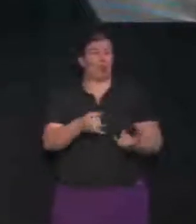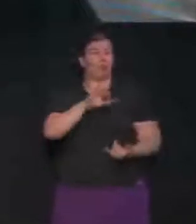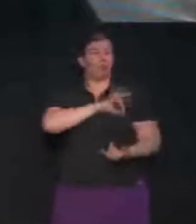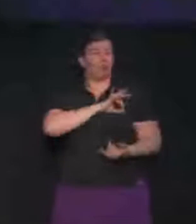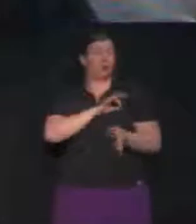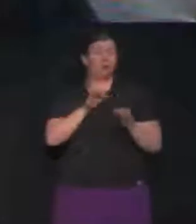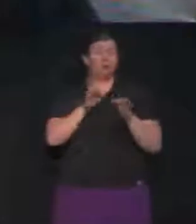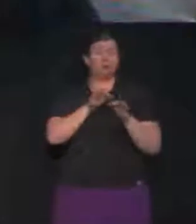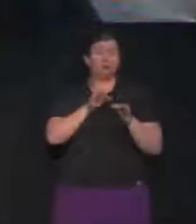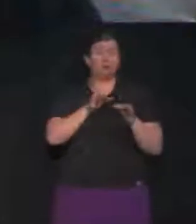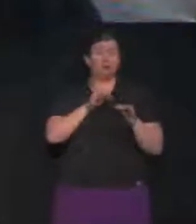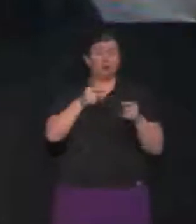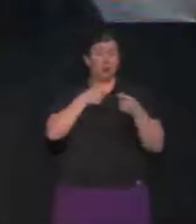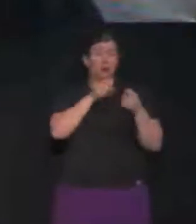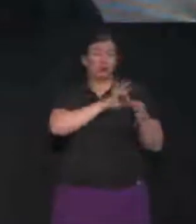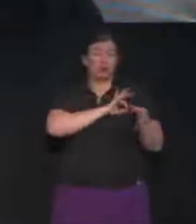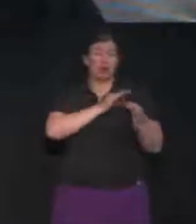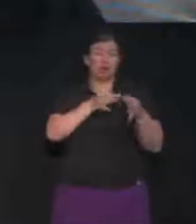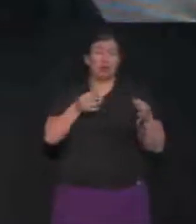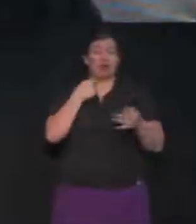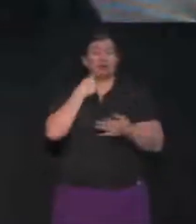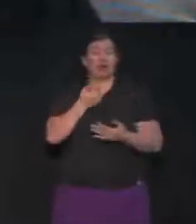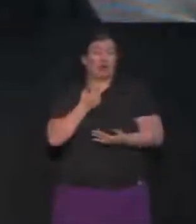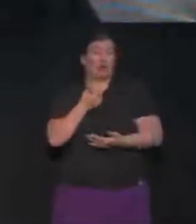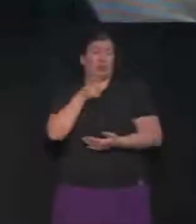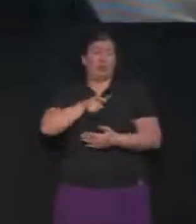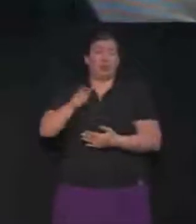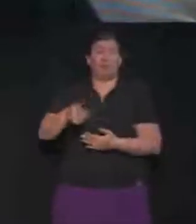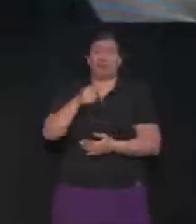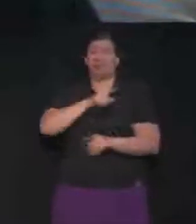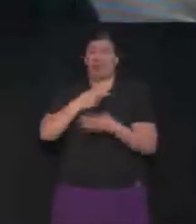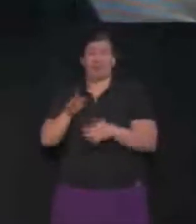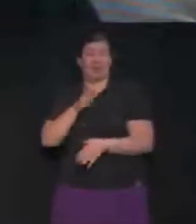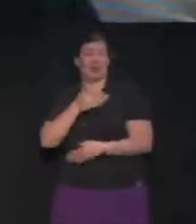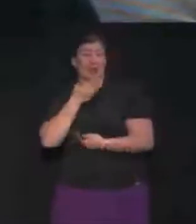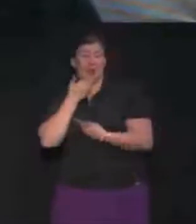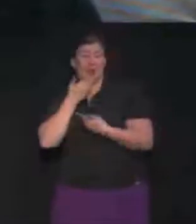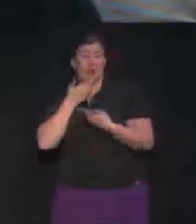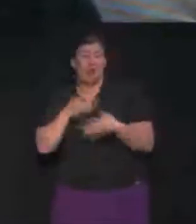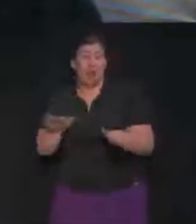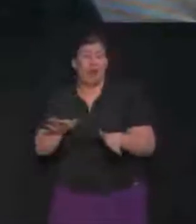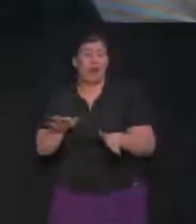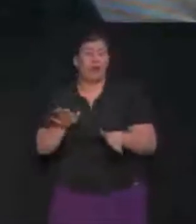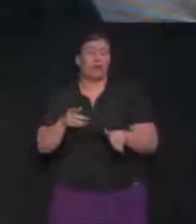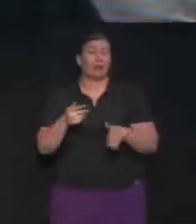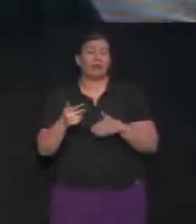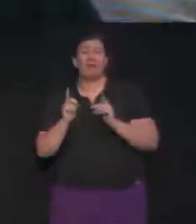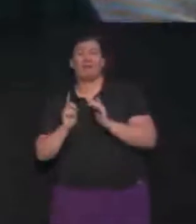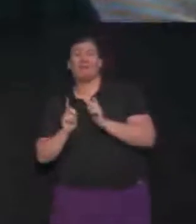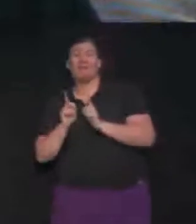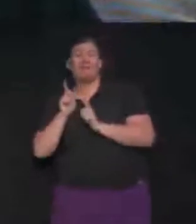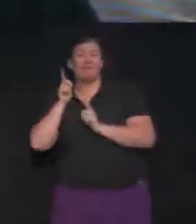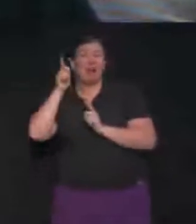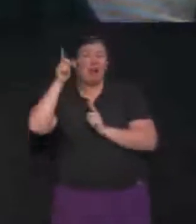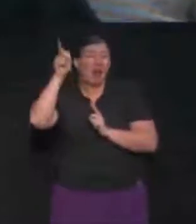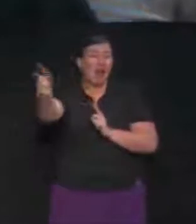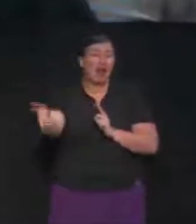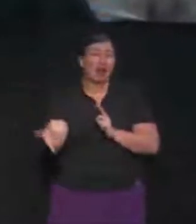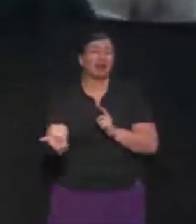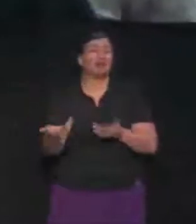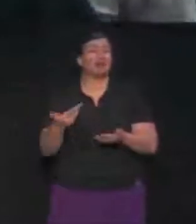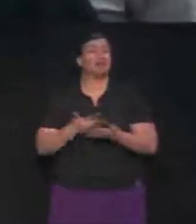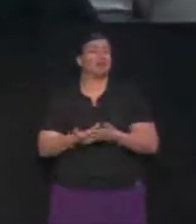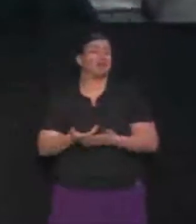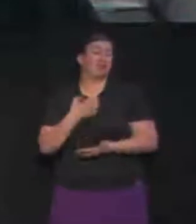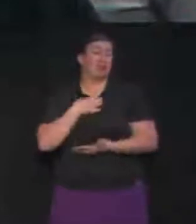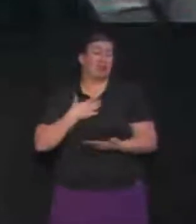Freitag auch nicht die die einfach beweisen weiter weg ist die auch diese